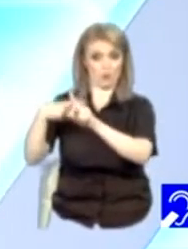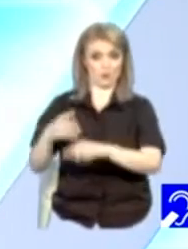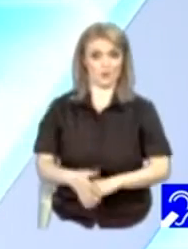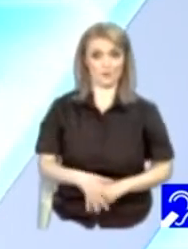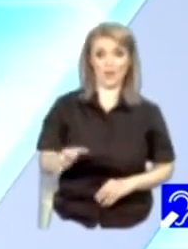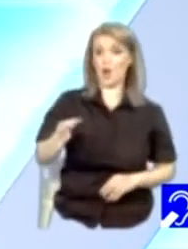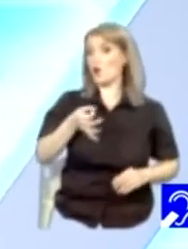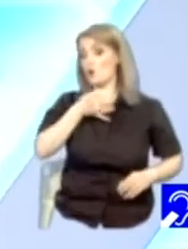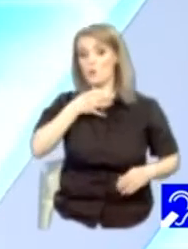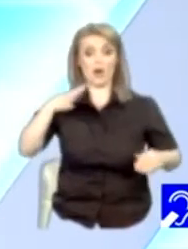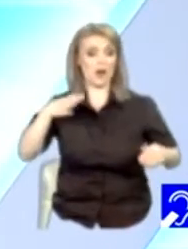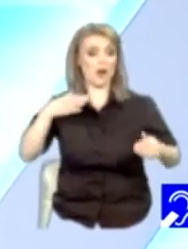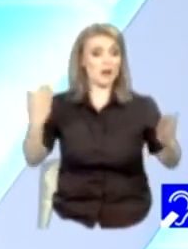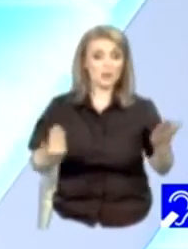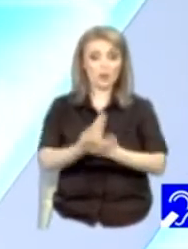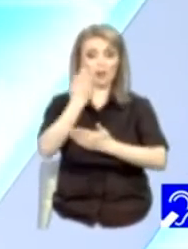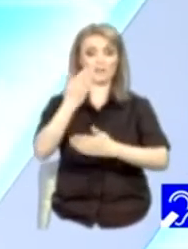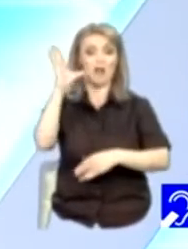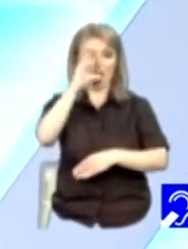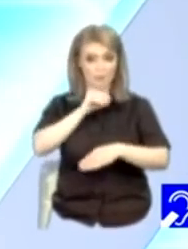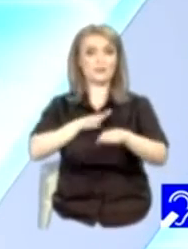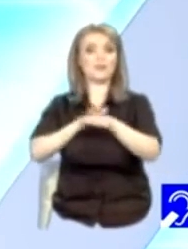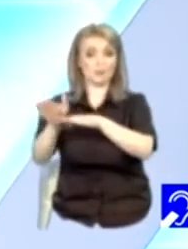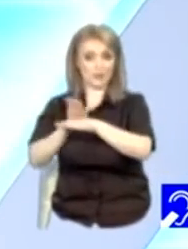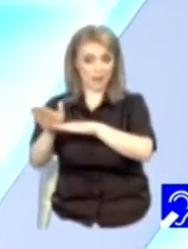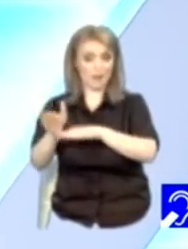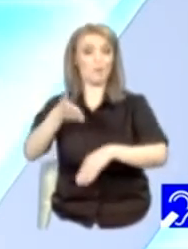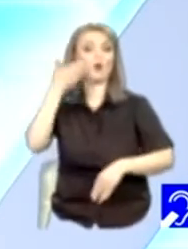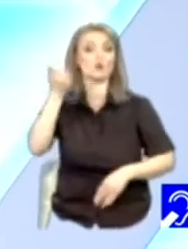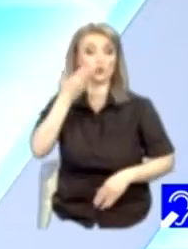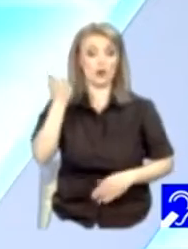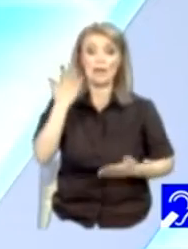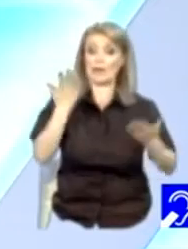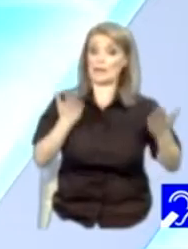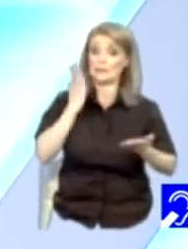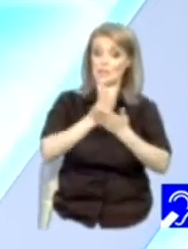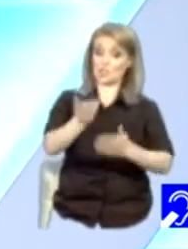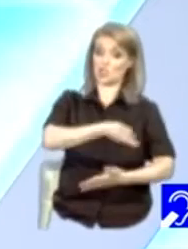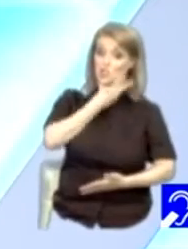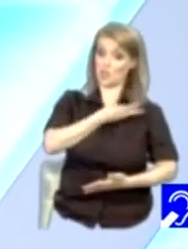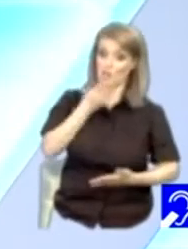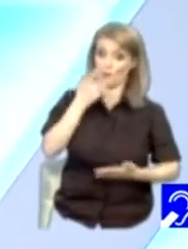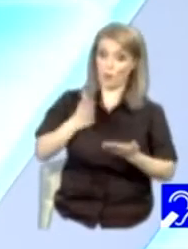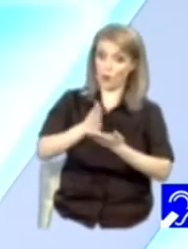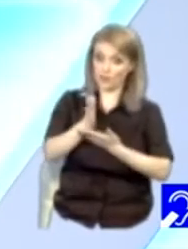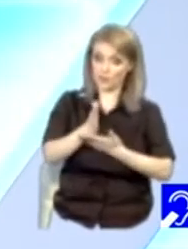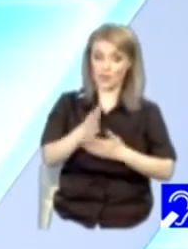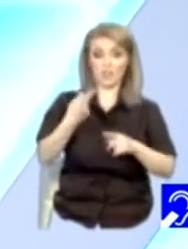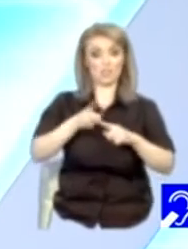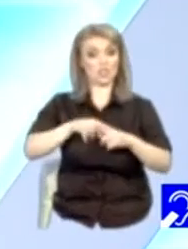inovație se poate implementa mult mai repede, dacă există voință politică. Ori asta trebuie să se